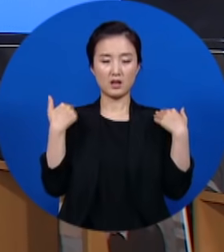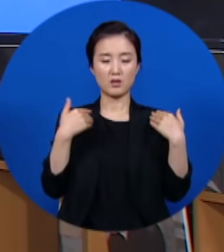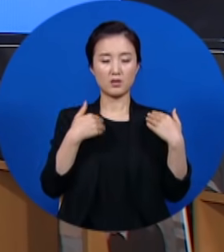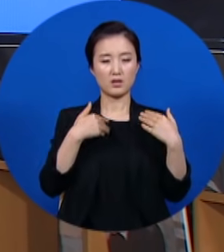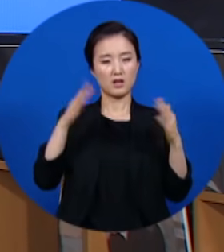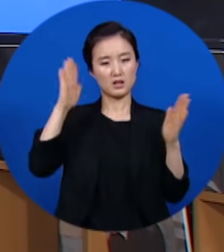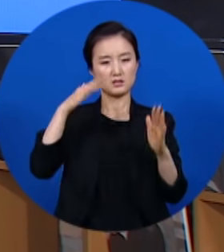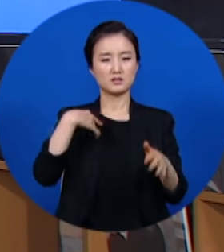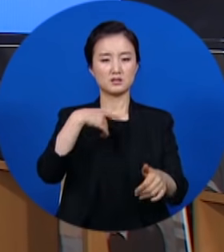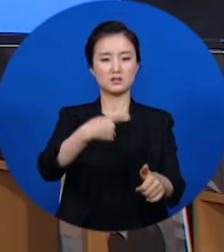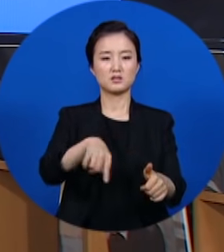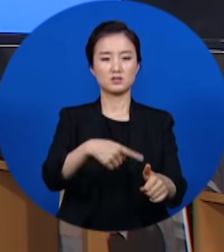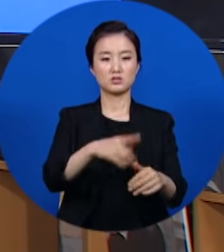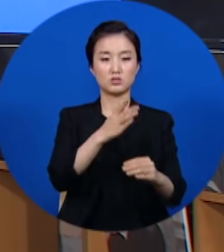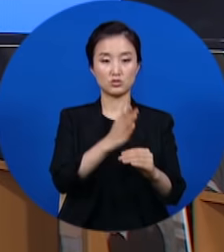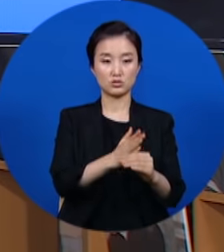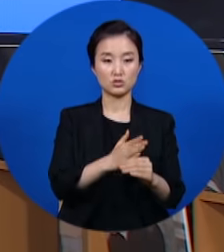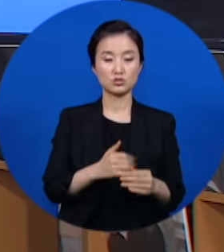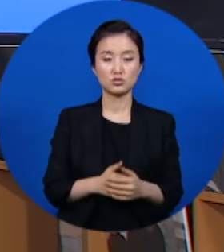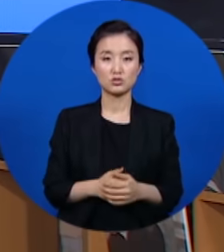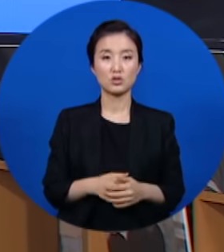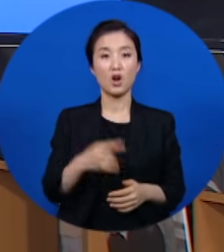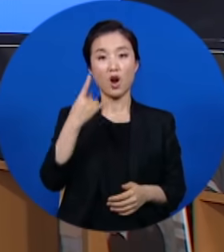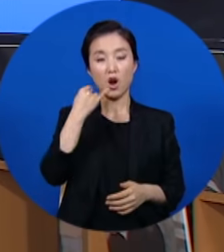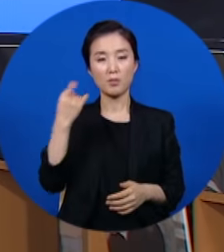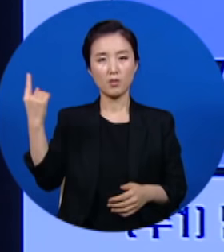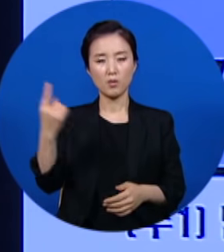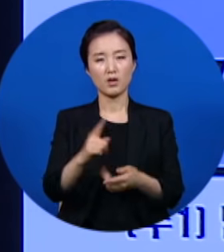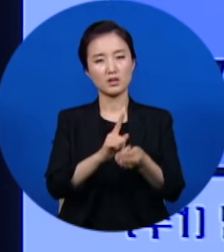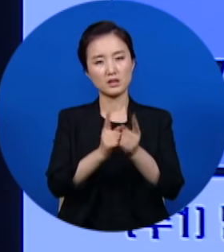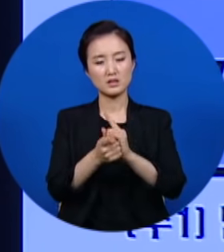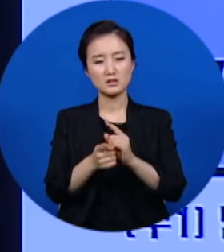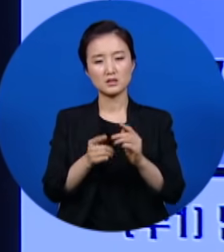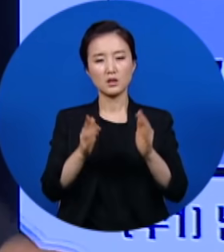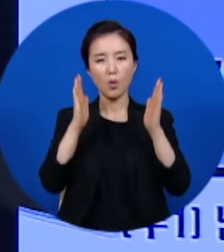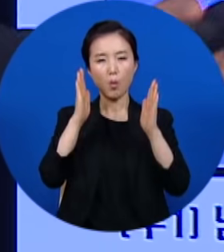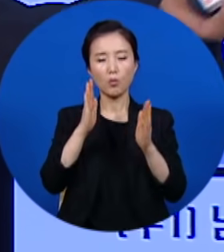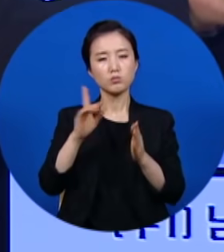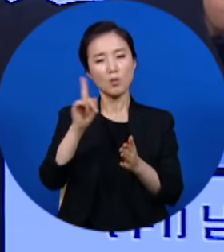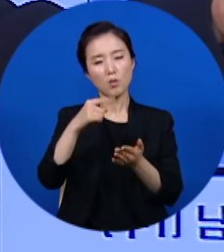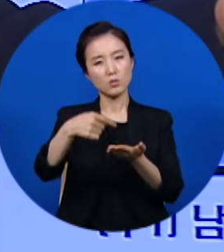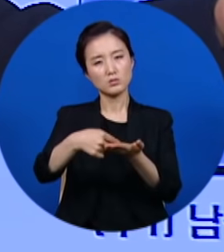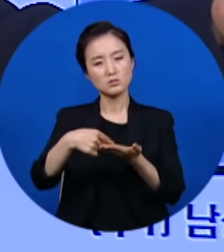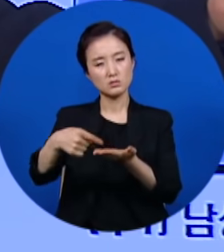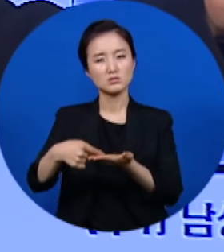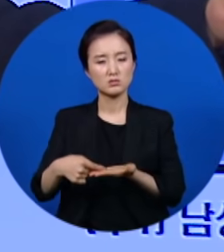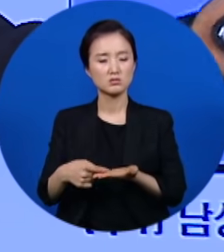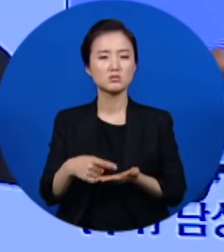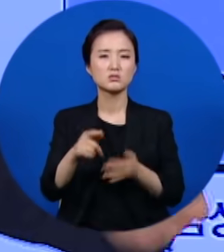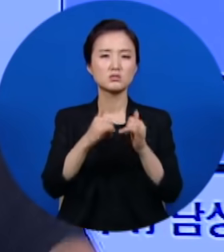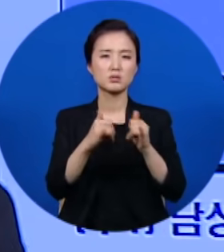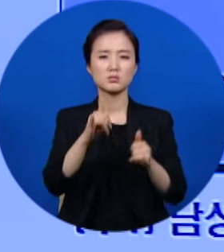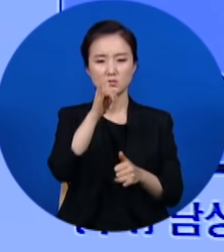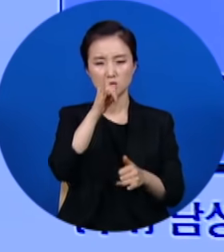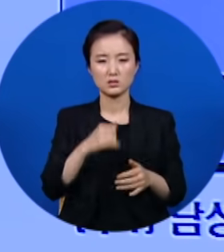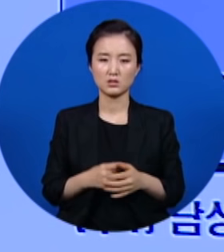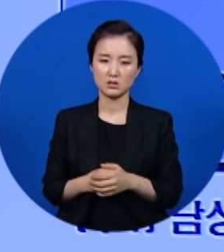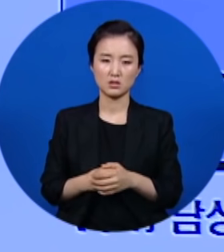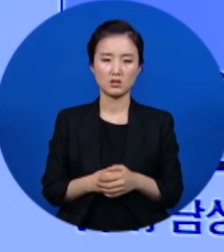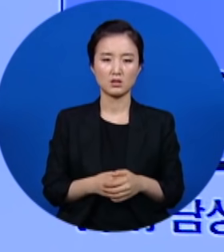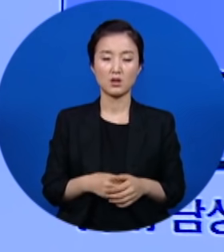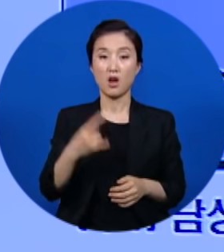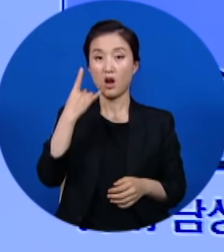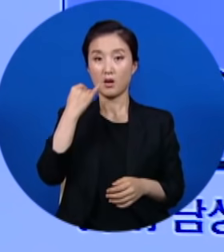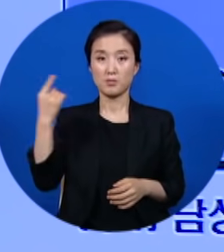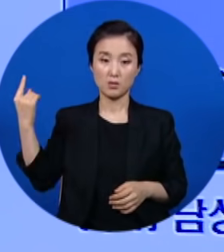중에 수강신청을 엄마가 와서 대전 해주는데 때요 엄마가 학교 행정실에 가가지고 행정실 직원 1 꼬셔